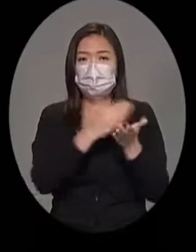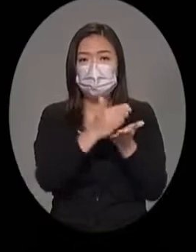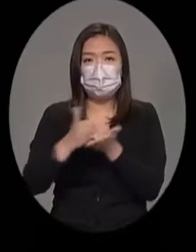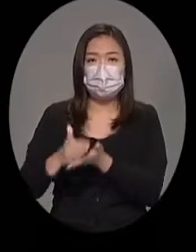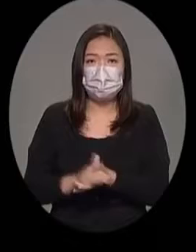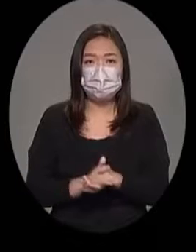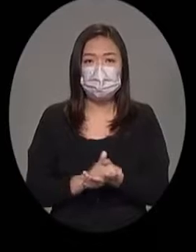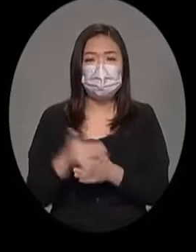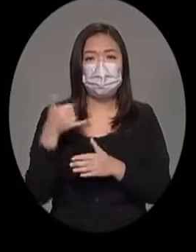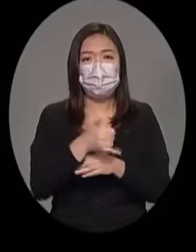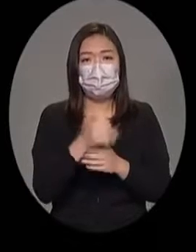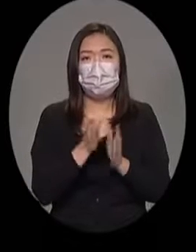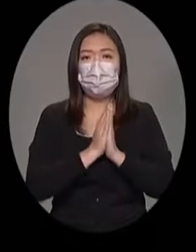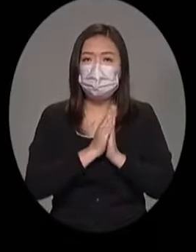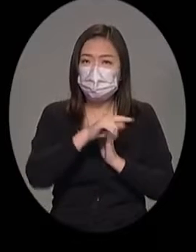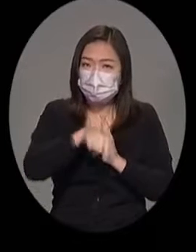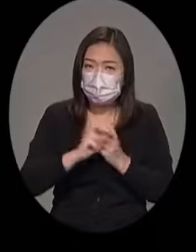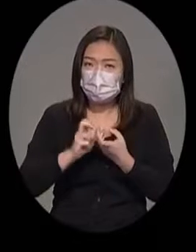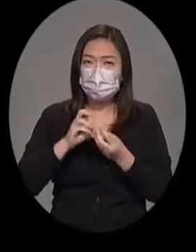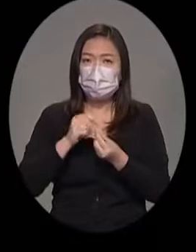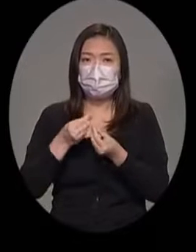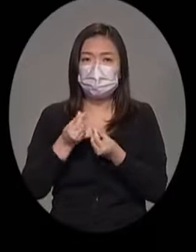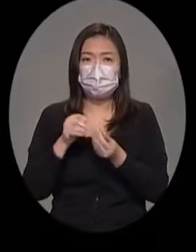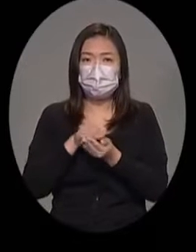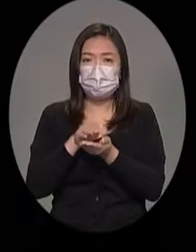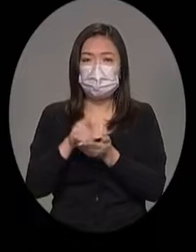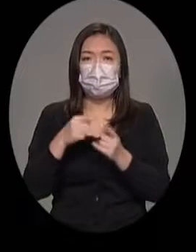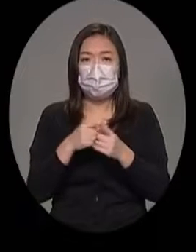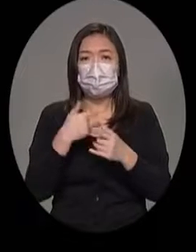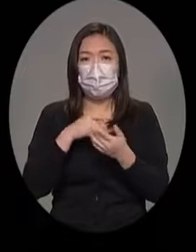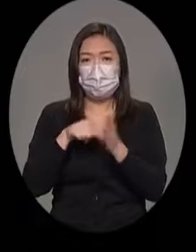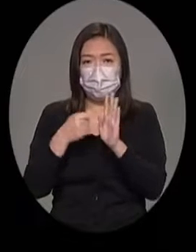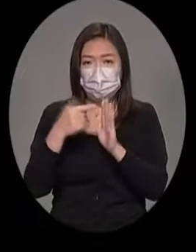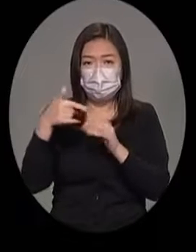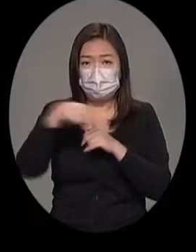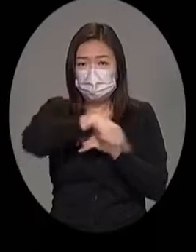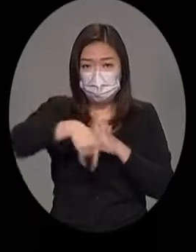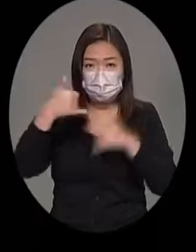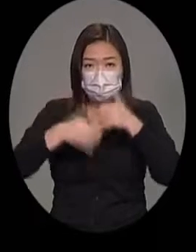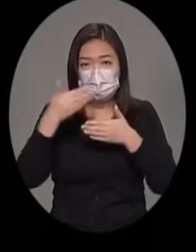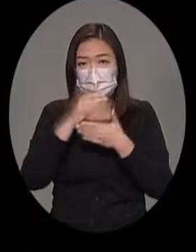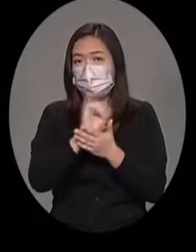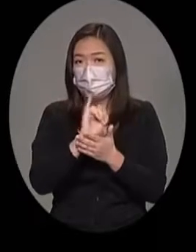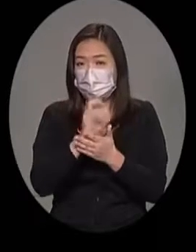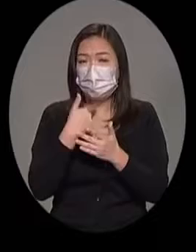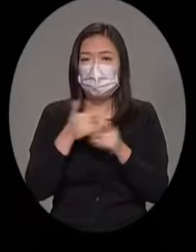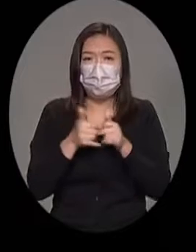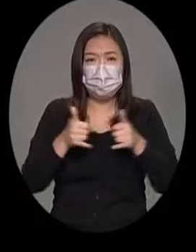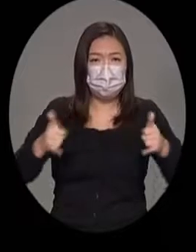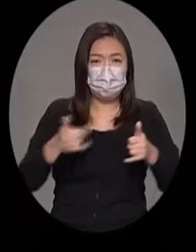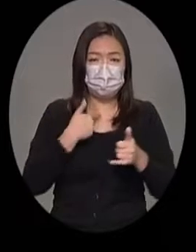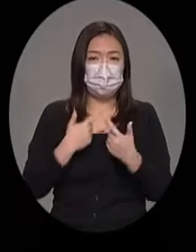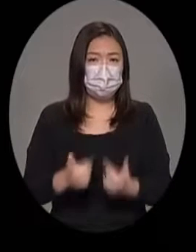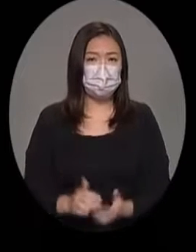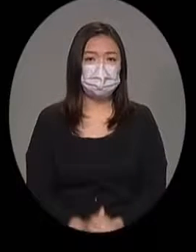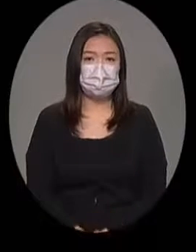前往墳場和骨灰安置所拜祭先人的市民應該避免在拜祭場地聚餐，盡量和他人保持適當的